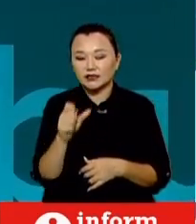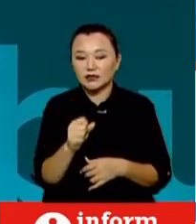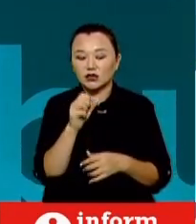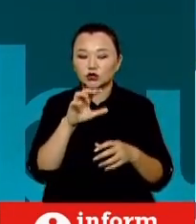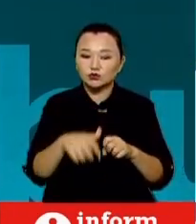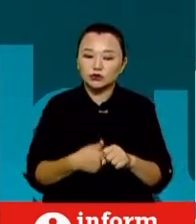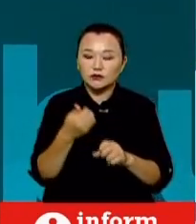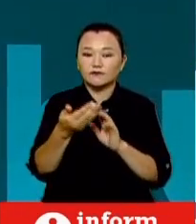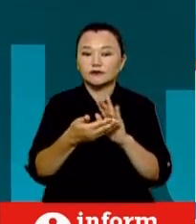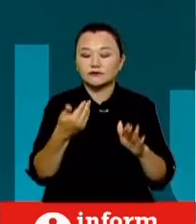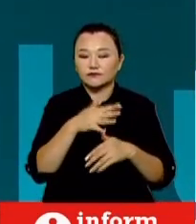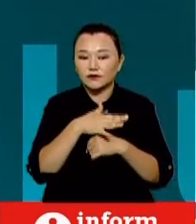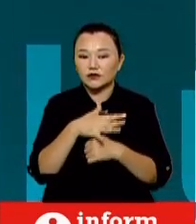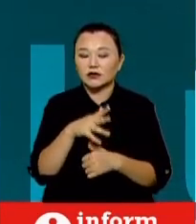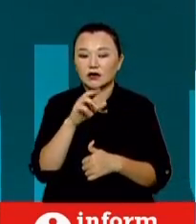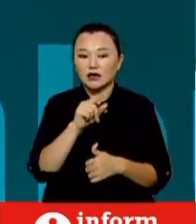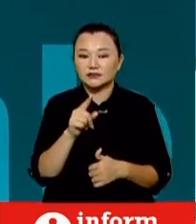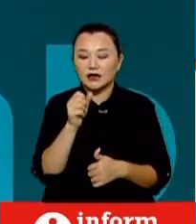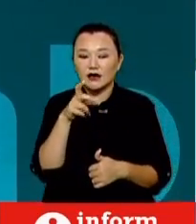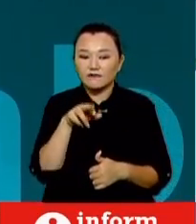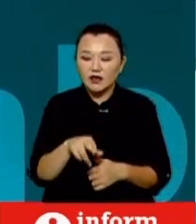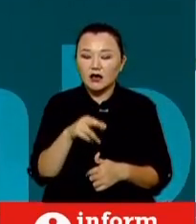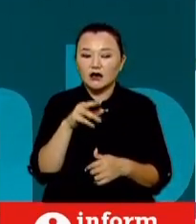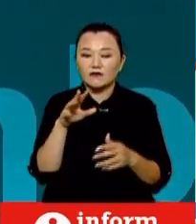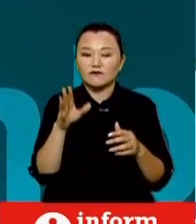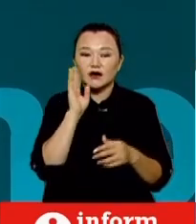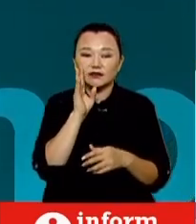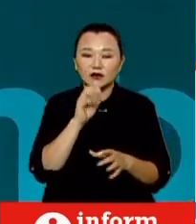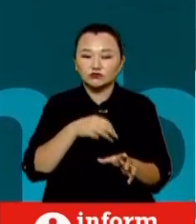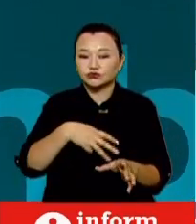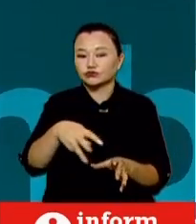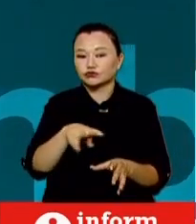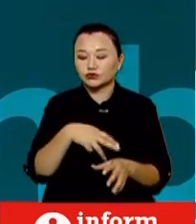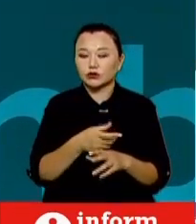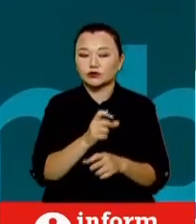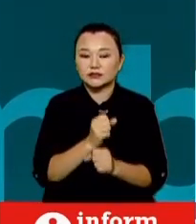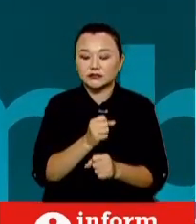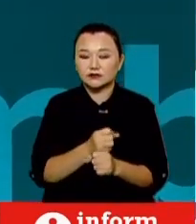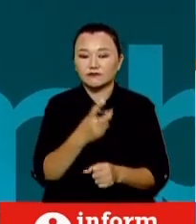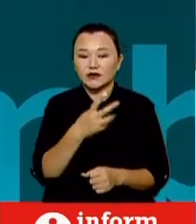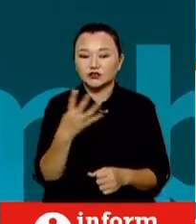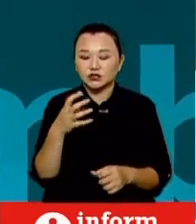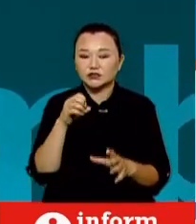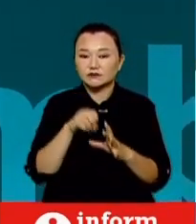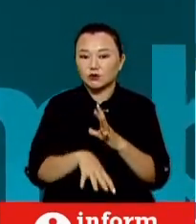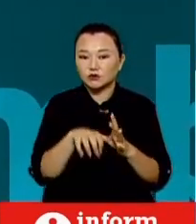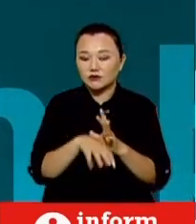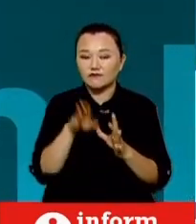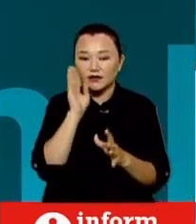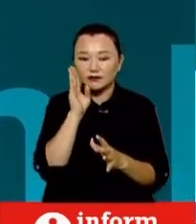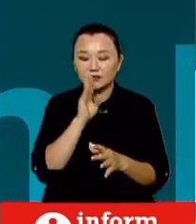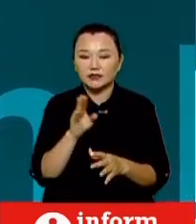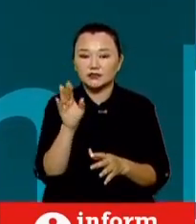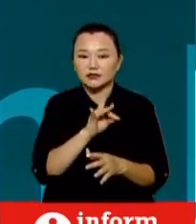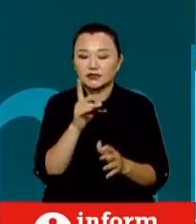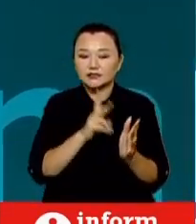тушению привлекали вертолет «КазАвиаспаса» с водосливным устройством, который сделал 24 сброса воды объемом